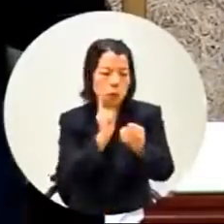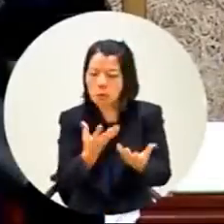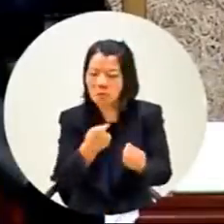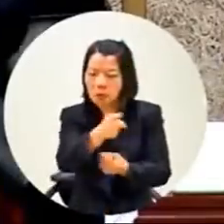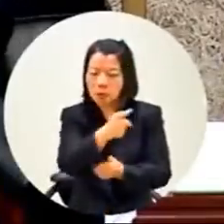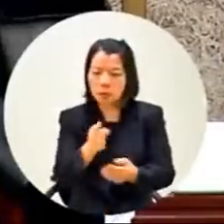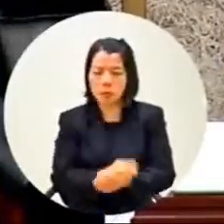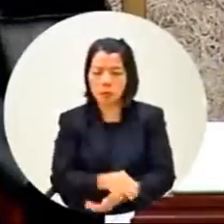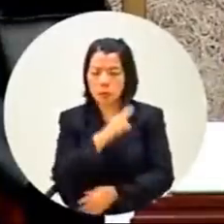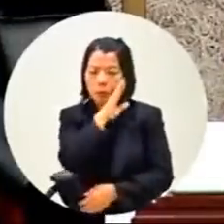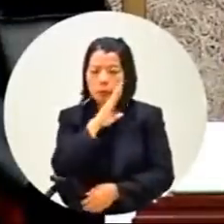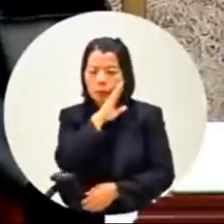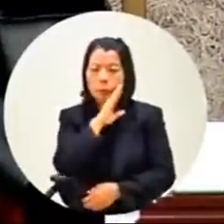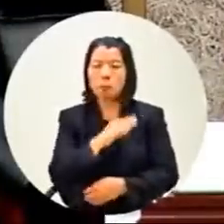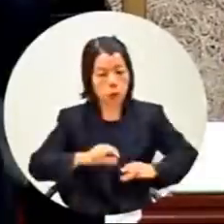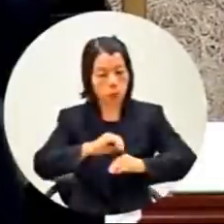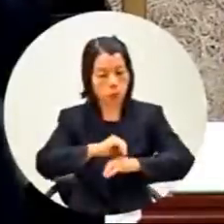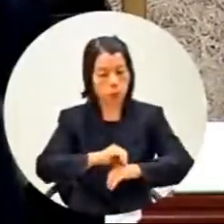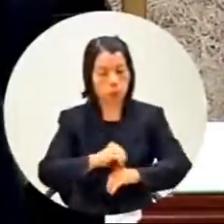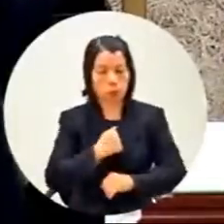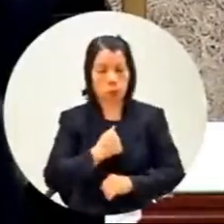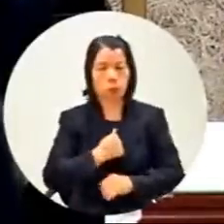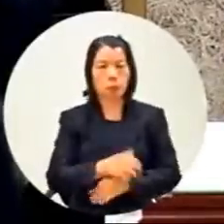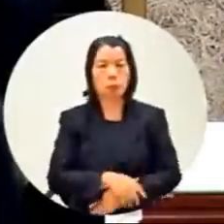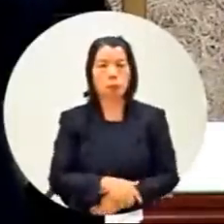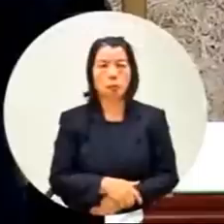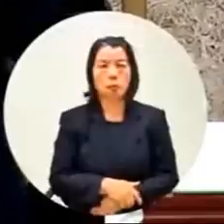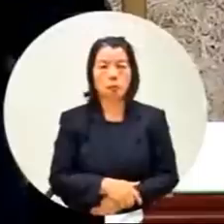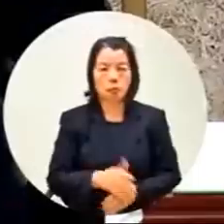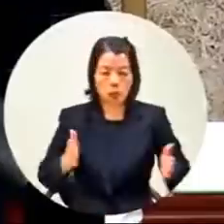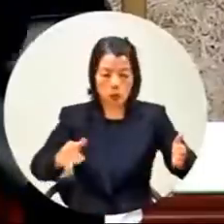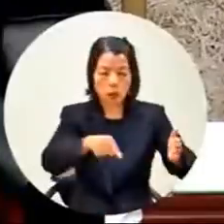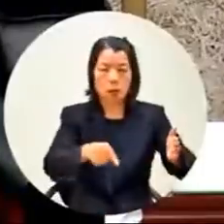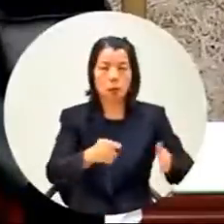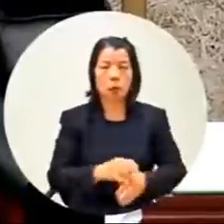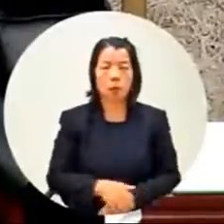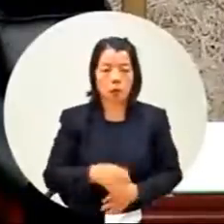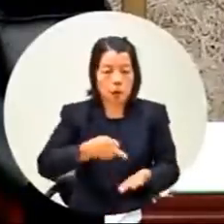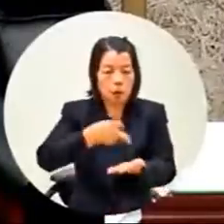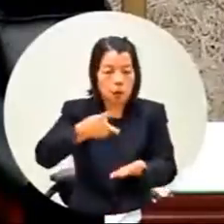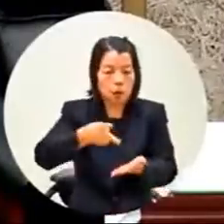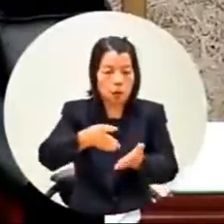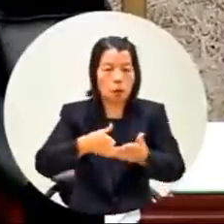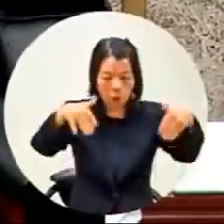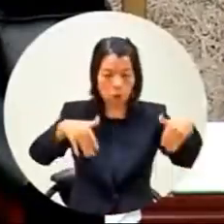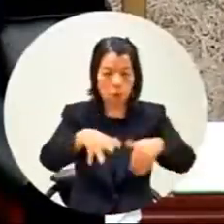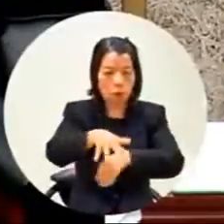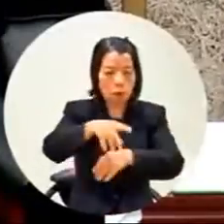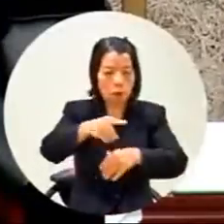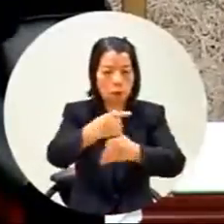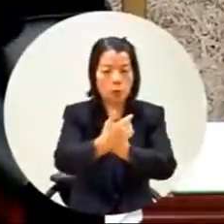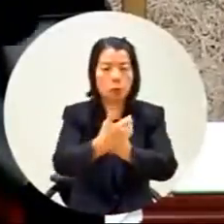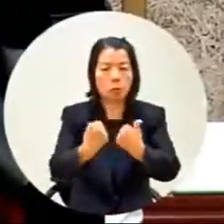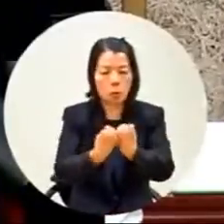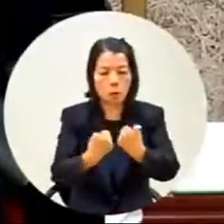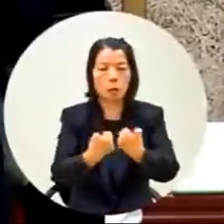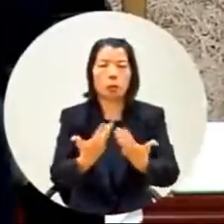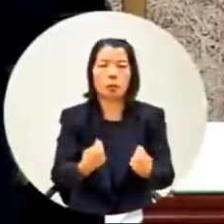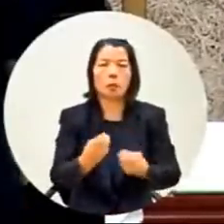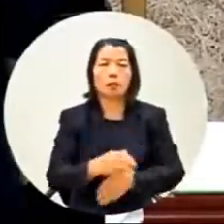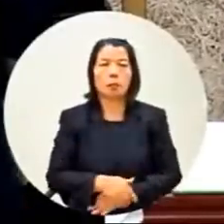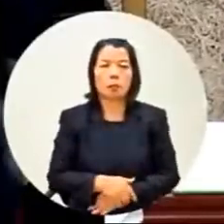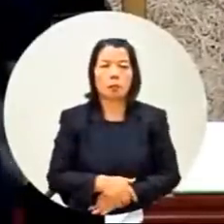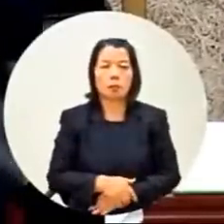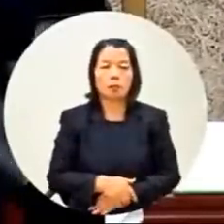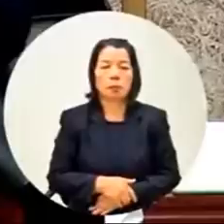审理。根据本席的了解，期间曾经两度要召开初审会，但是都被